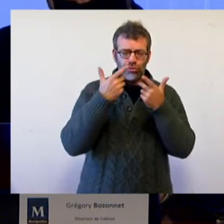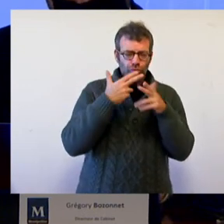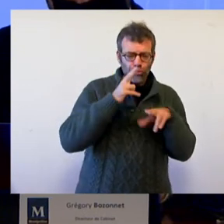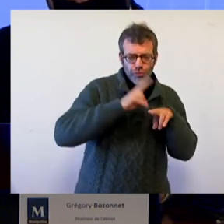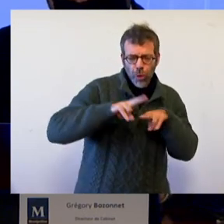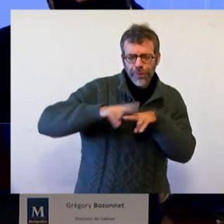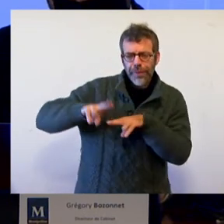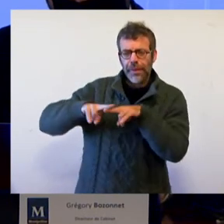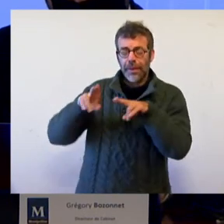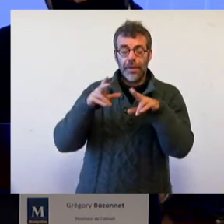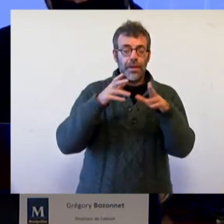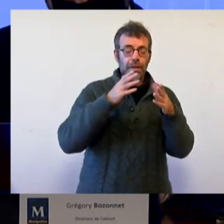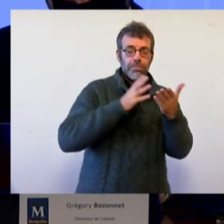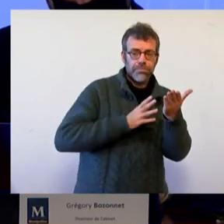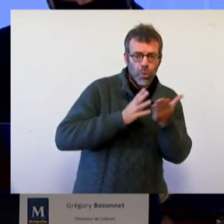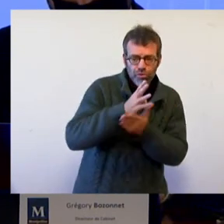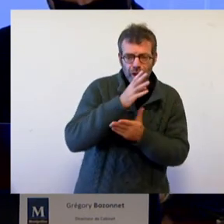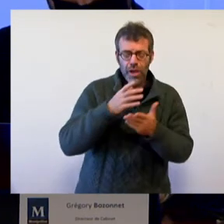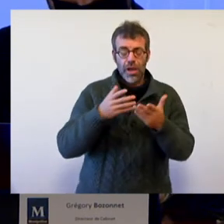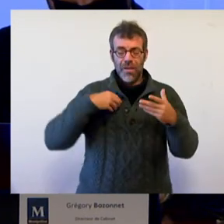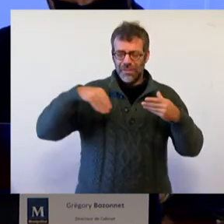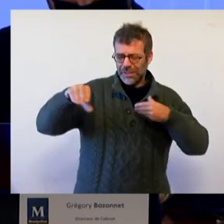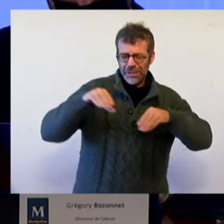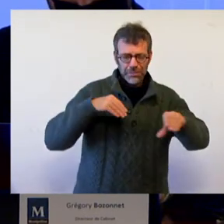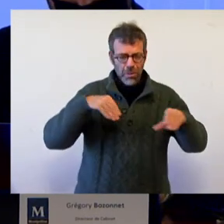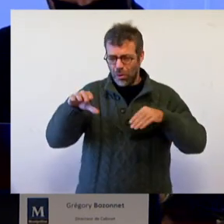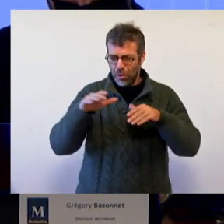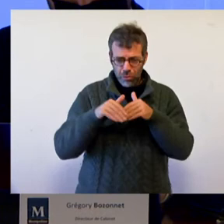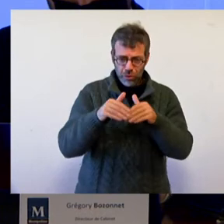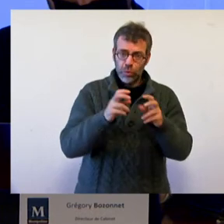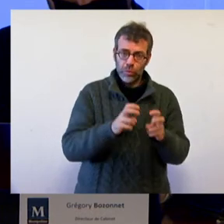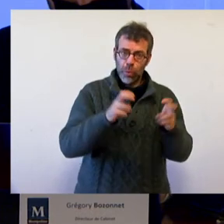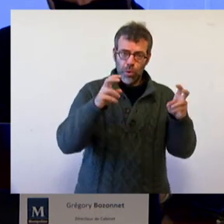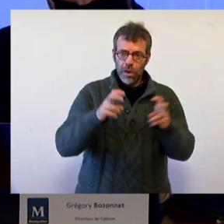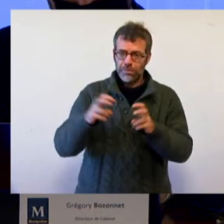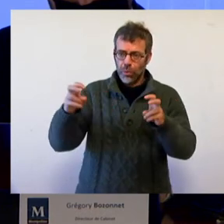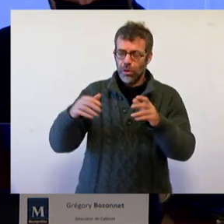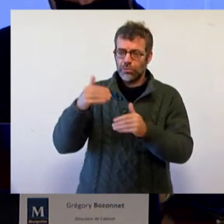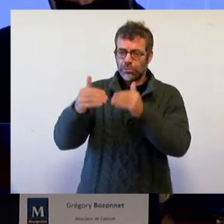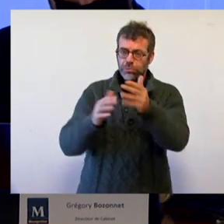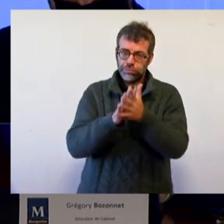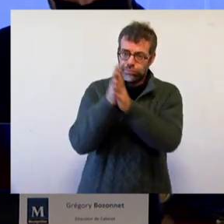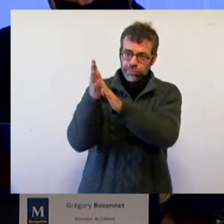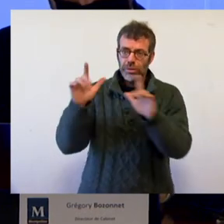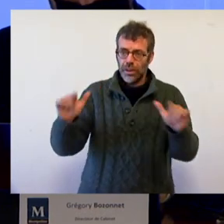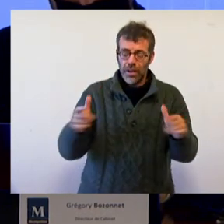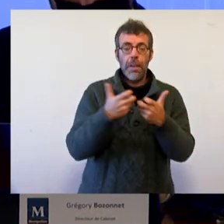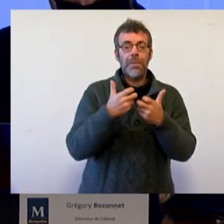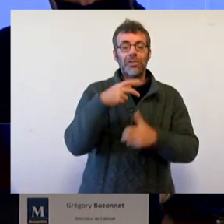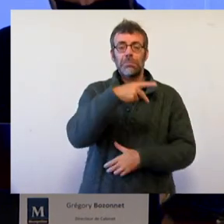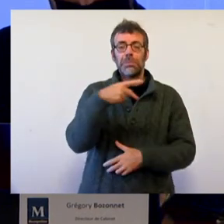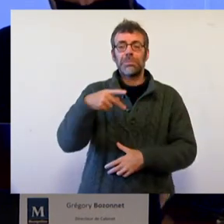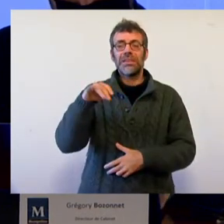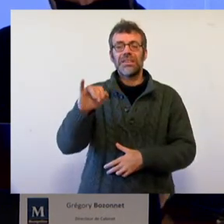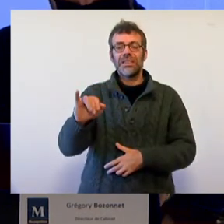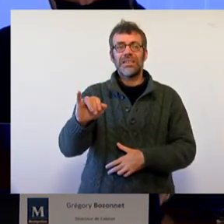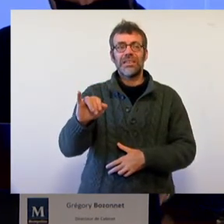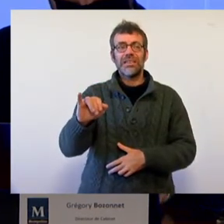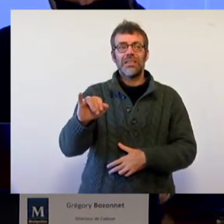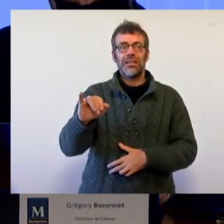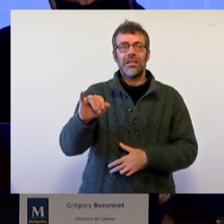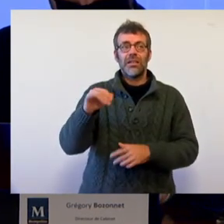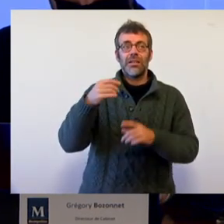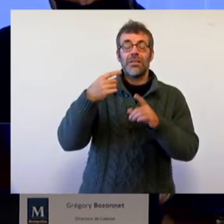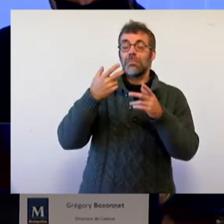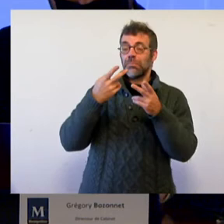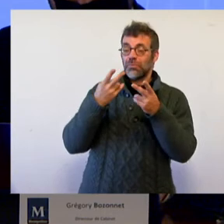investissements qui progressent et qui vont continuer à s'intensifier. Je fais référence évidemment à la PPI de la ville d'un milliard, mais également à la